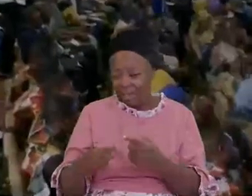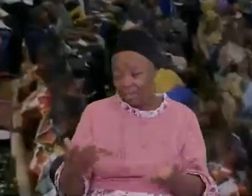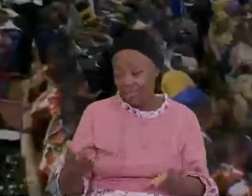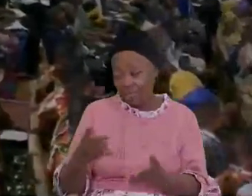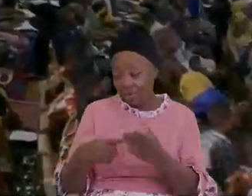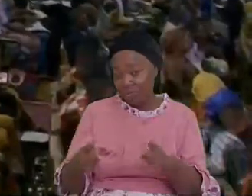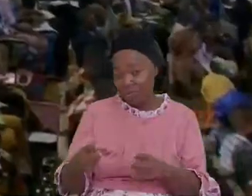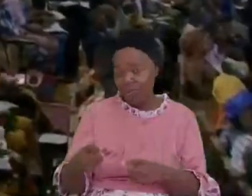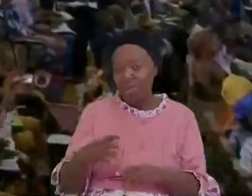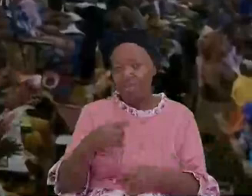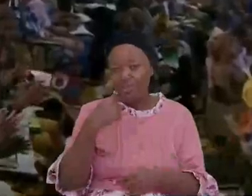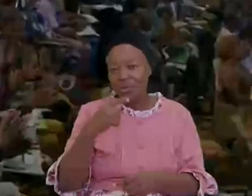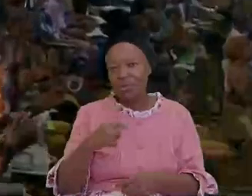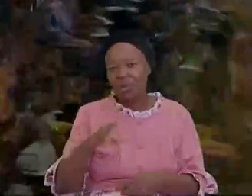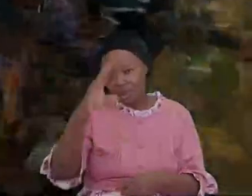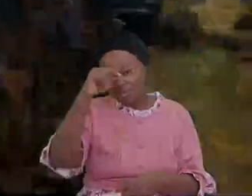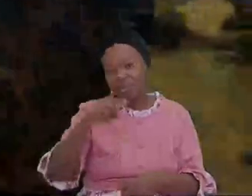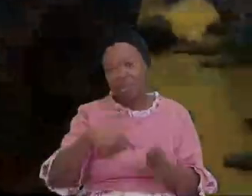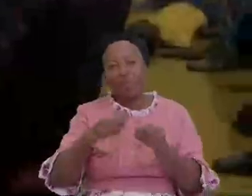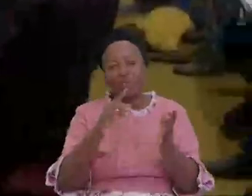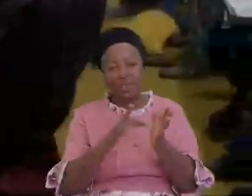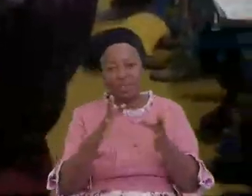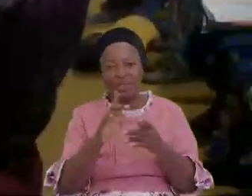de Jésus. Il s'est soumis.